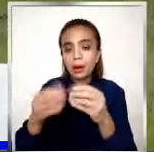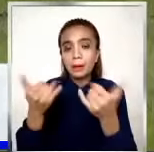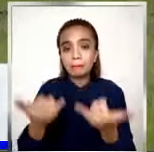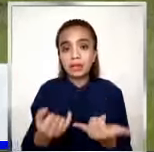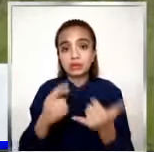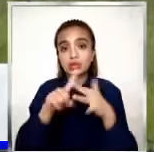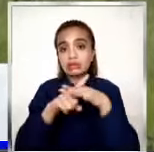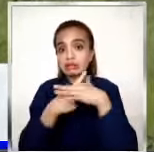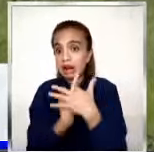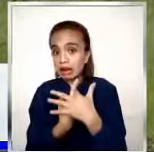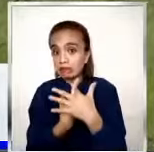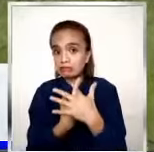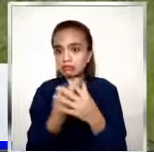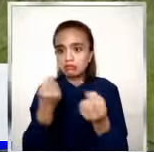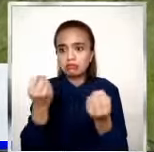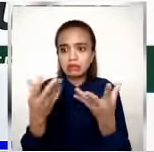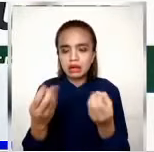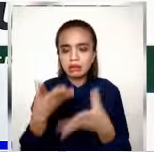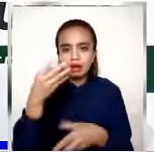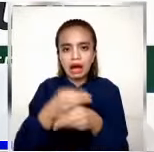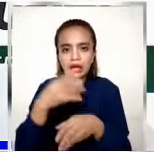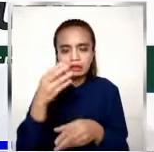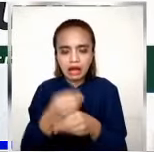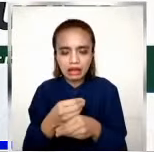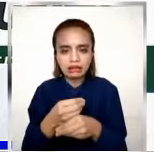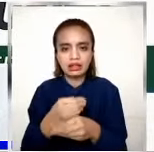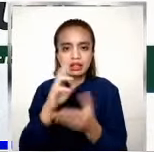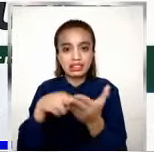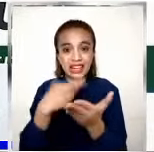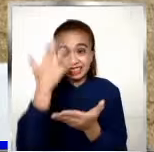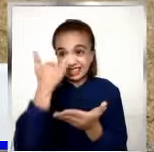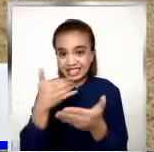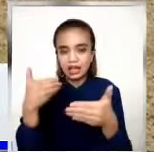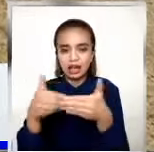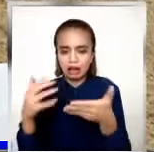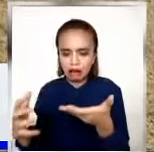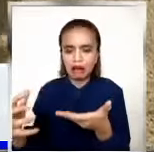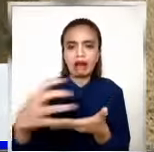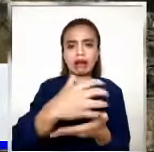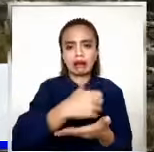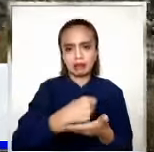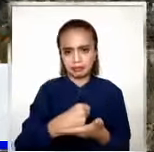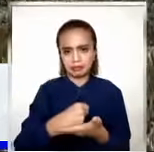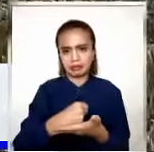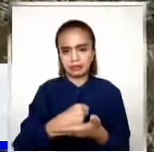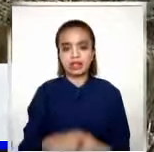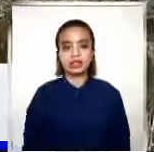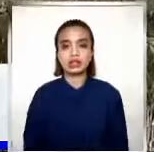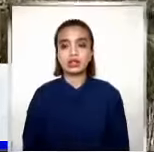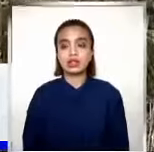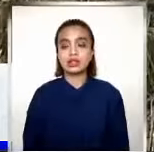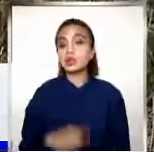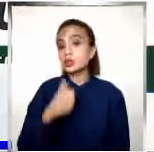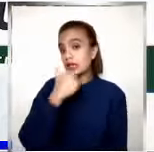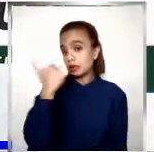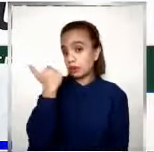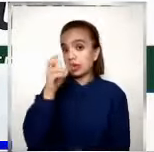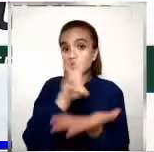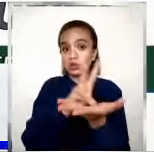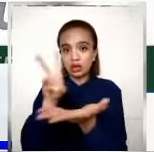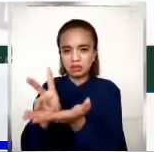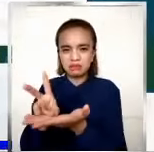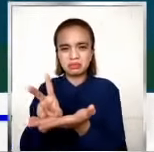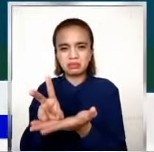bigas sa pagpasok ng harvest season. Hindi po lahat ng area mababa. So sa mga lugar lamang po na mababa. Okay, number one